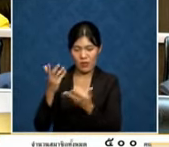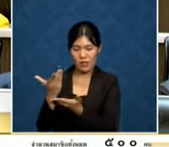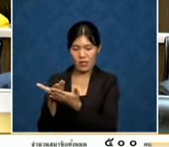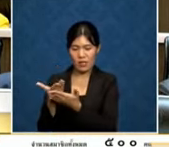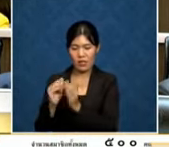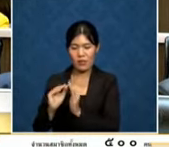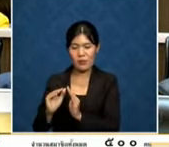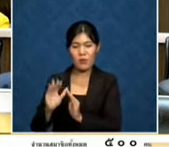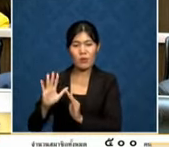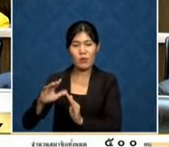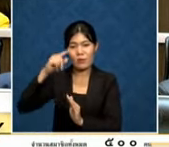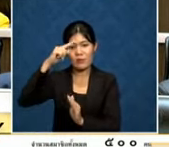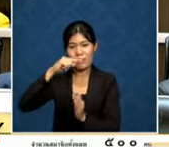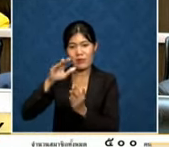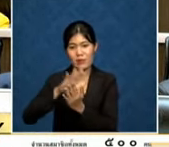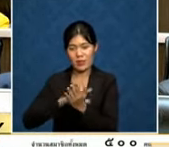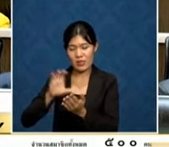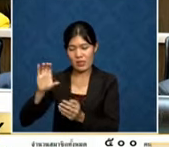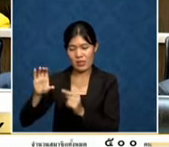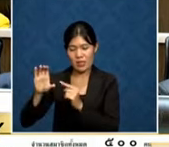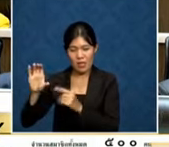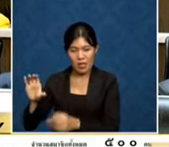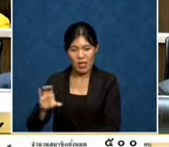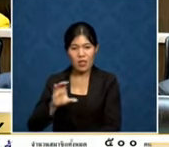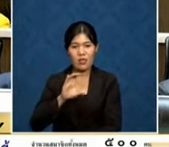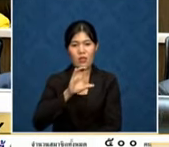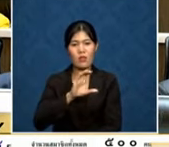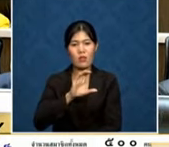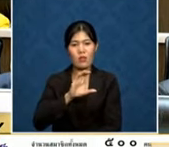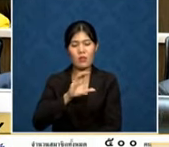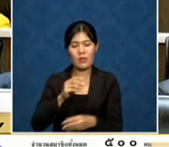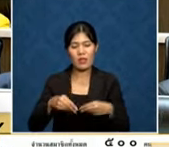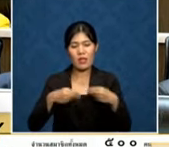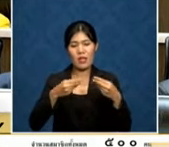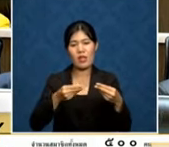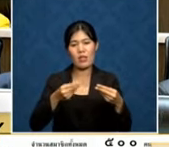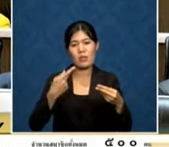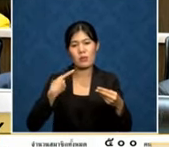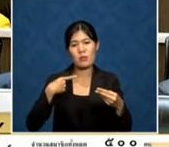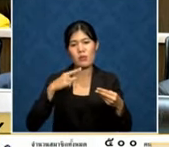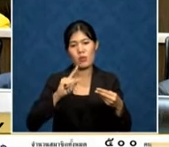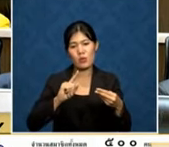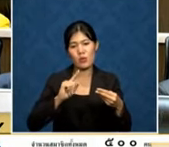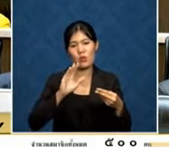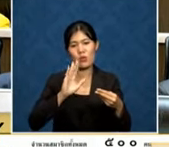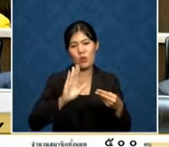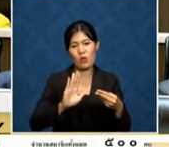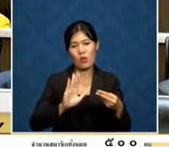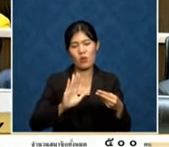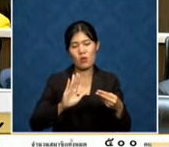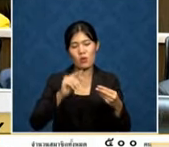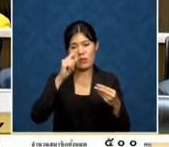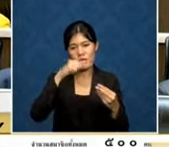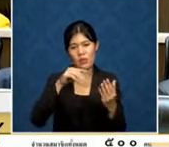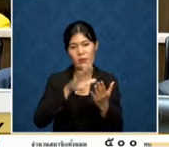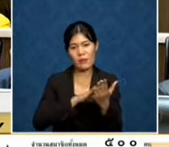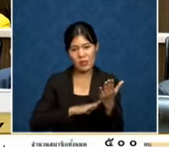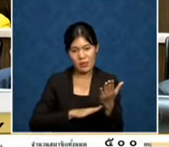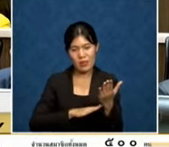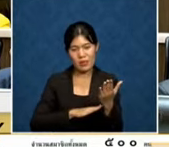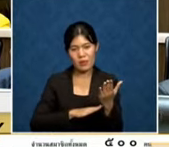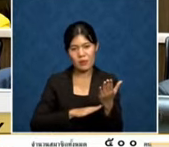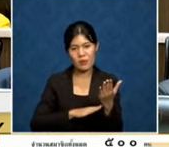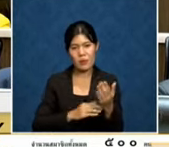ประเทศไทยนั้นเนี่ยครับนำมาก่อให้เกิดความมั่นคงมั่งคั่งและก่อให้เกิดรายได้ก่อให้